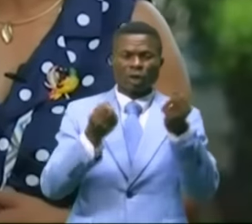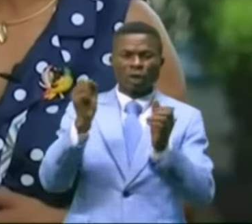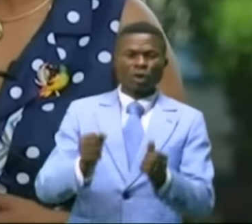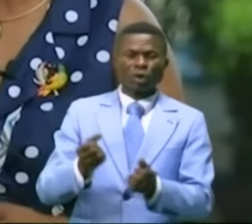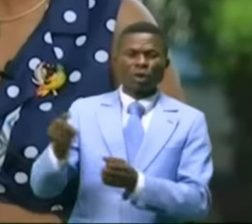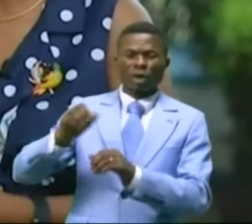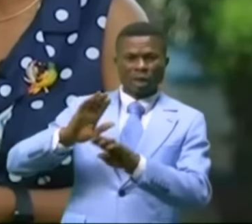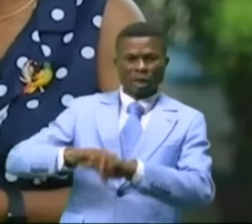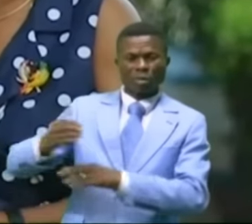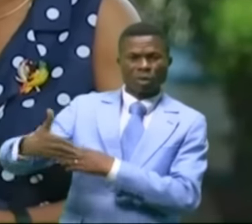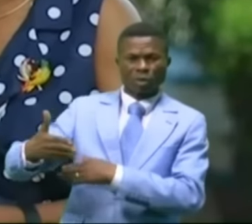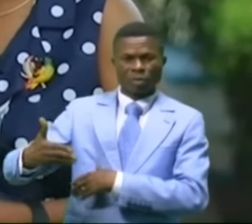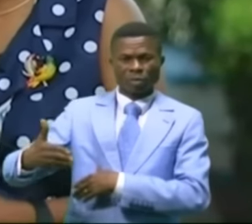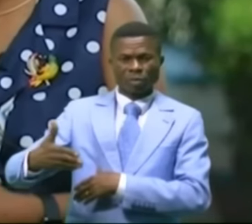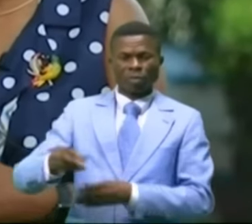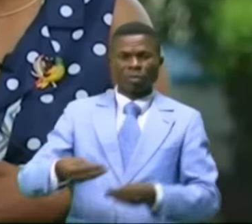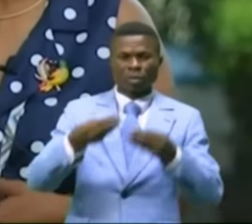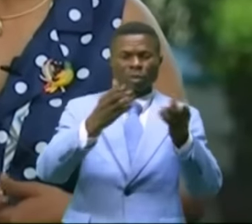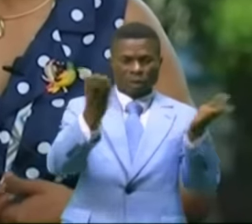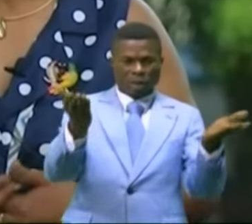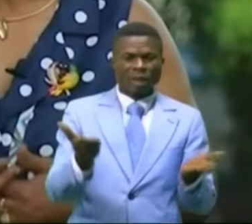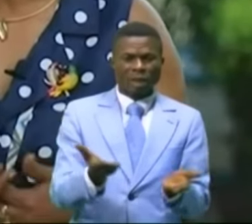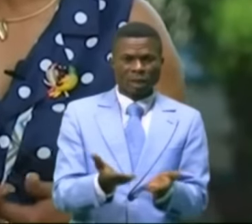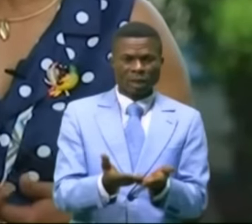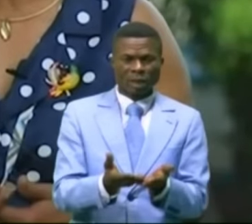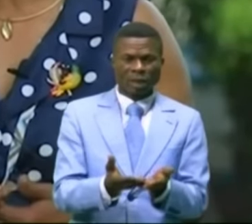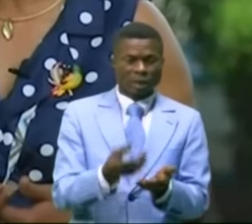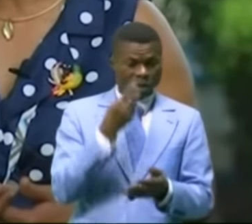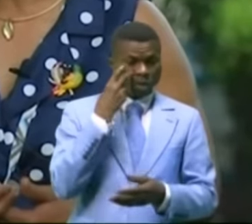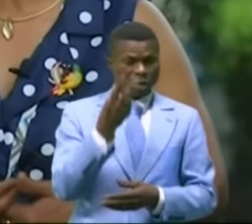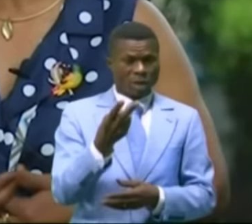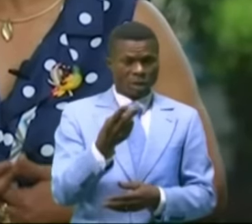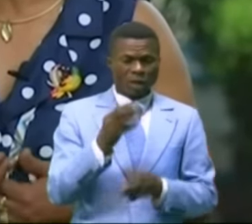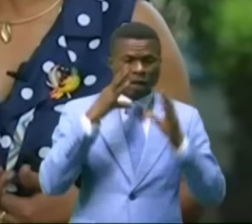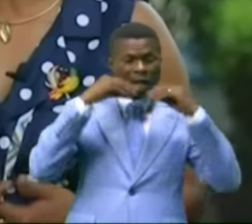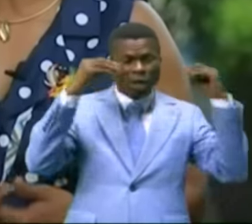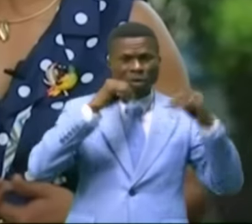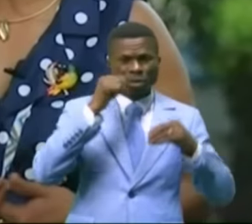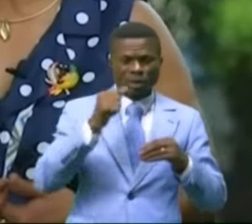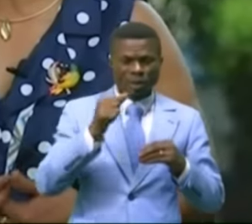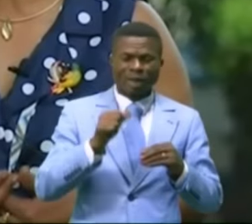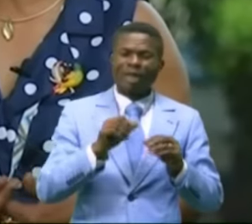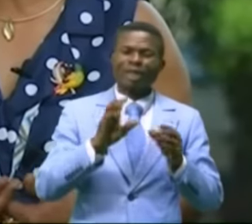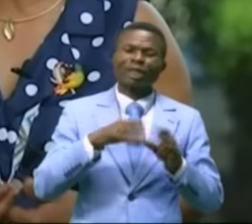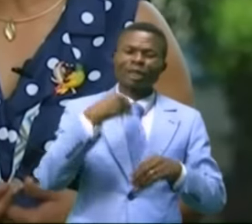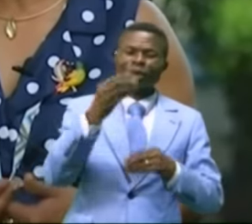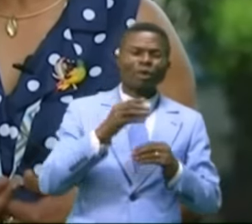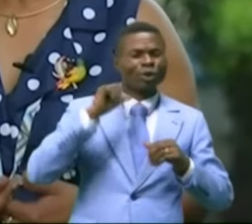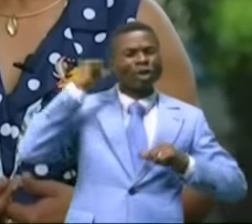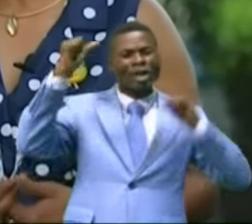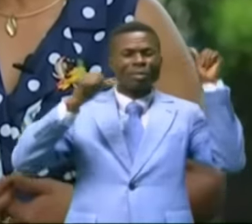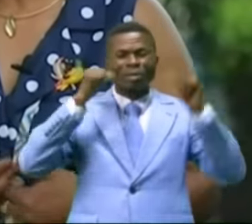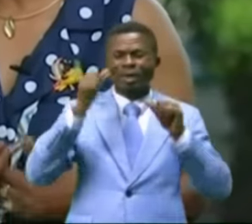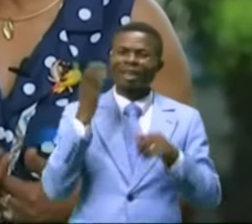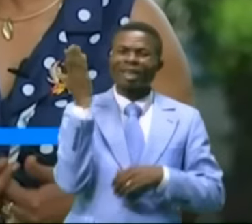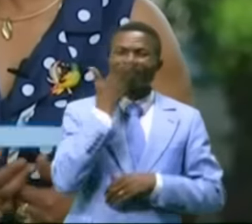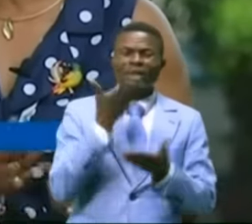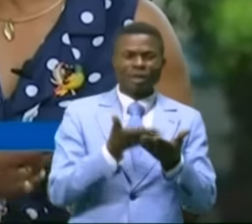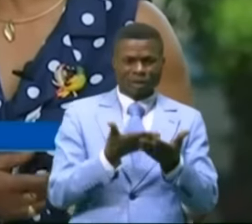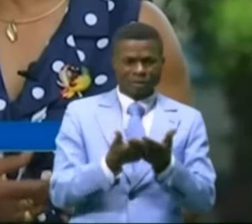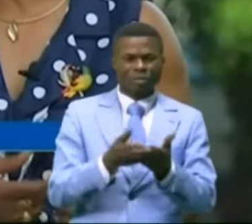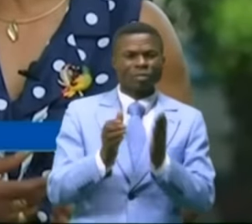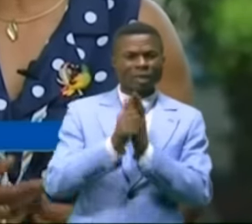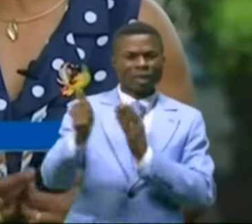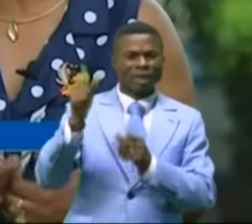à côté. Elle offre un plat. Elle vient, elle ne te trouve pas souriant, elle prend la peine de te demander qu'est-ce qui ne va pas. Donc elle a les